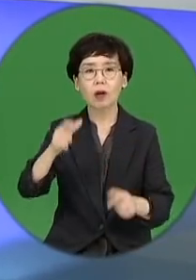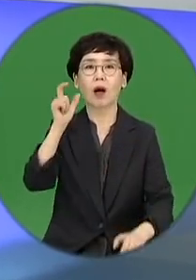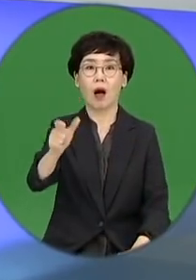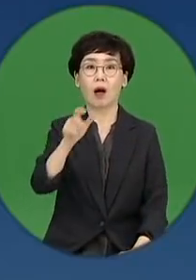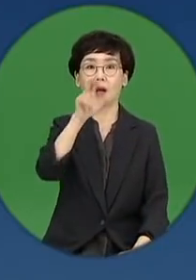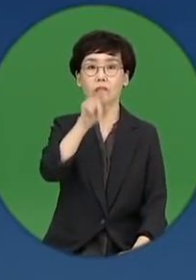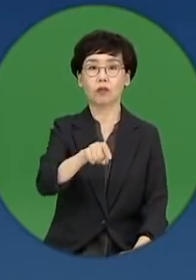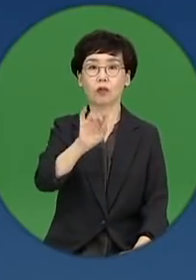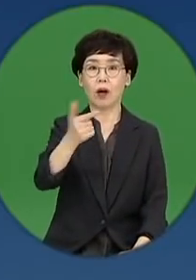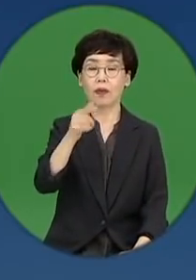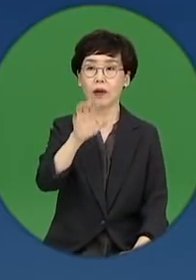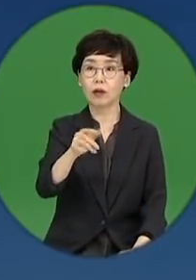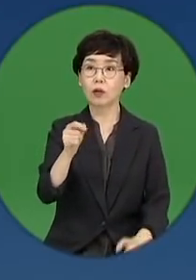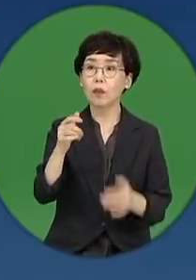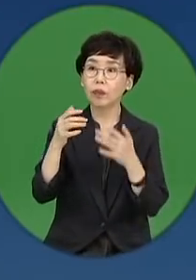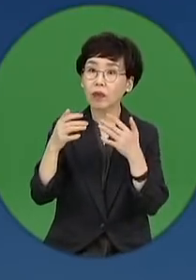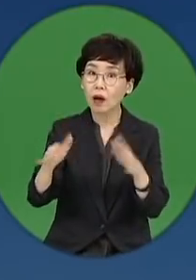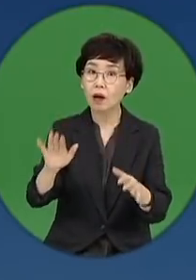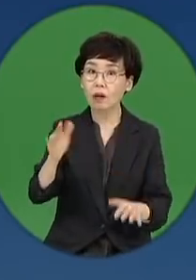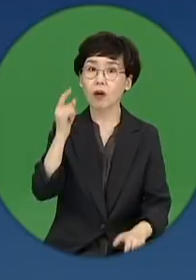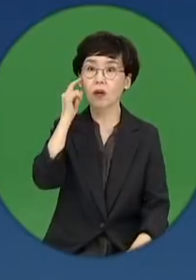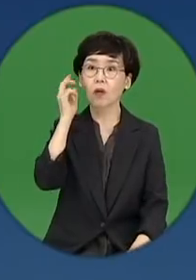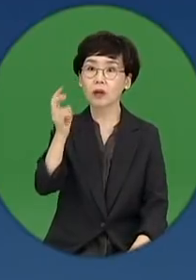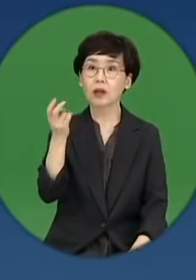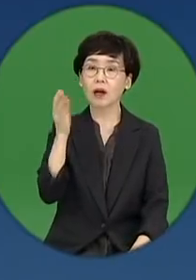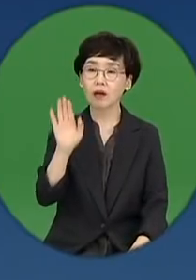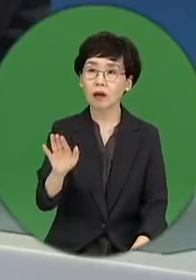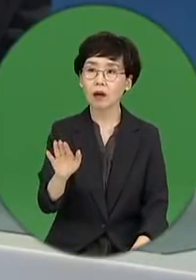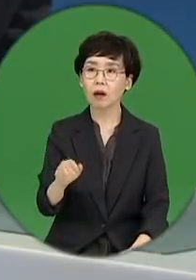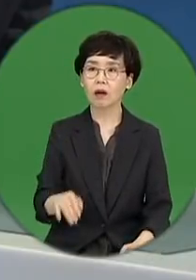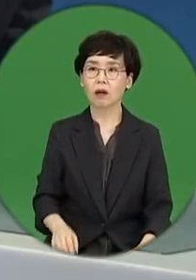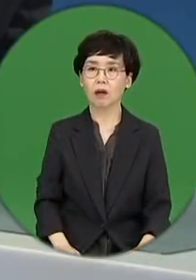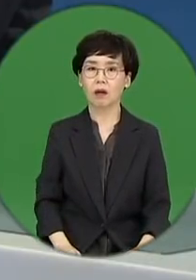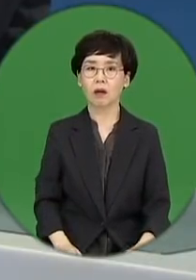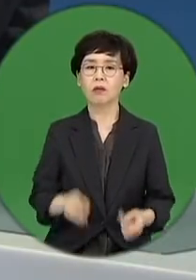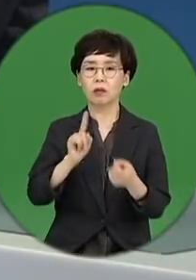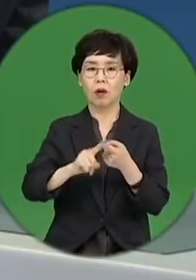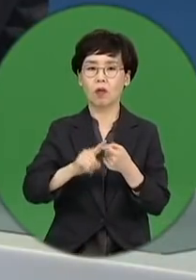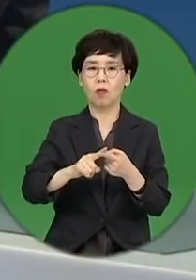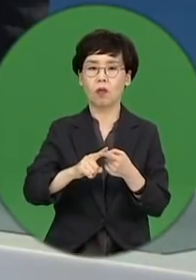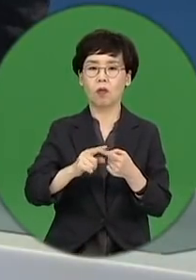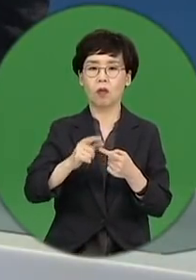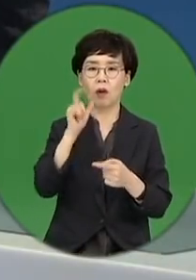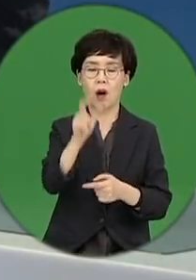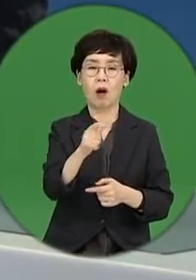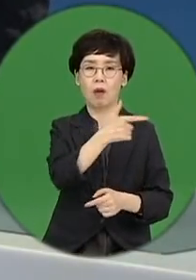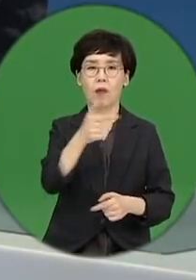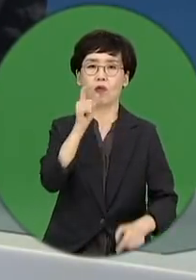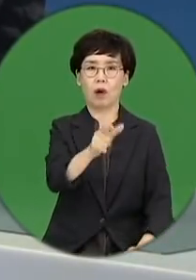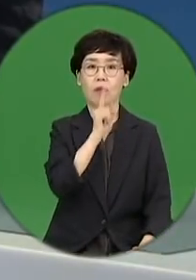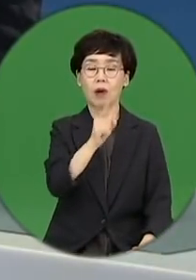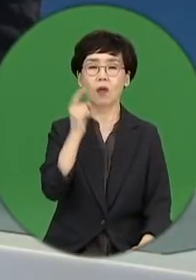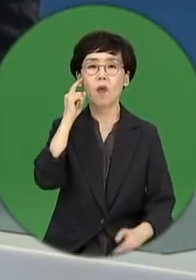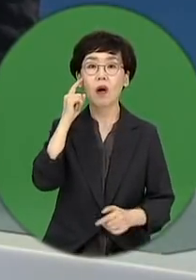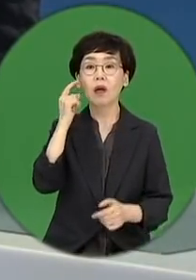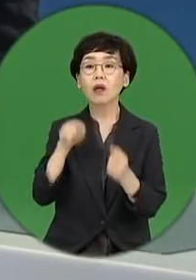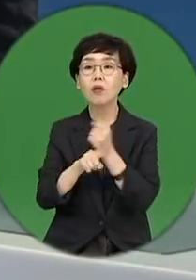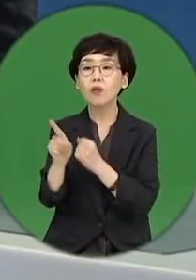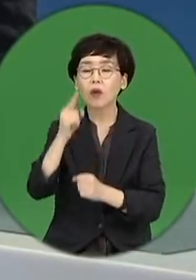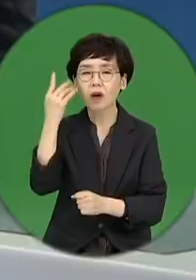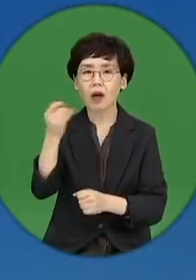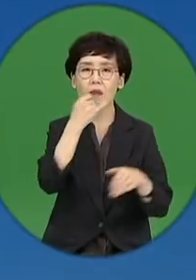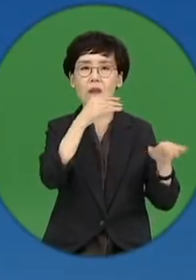정도에서는 위력이 약해질 것이다라고 봤는데 이걸 그대로 유지한다. 이건 또 왜 그런 걸까요? 이제 해수면 온도가